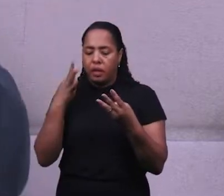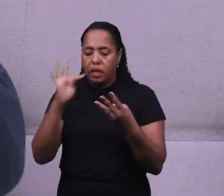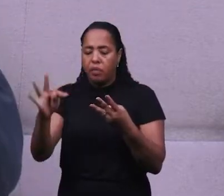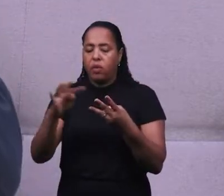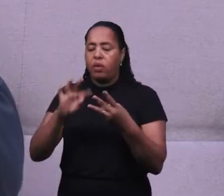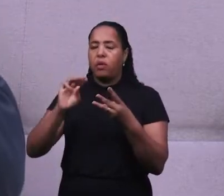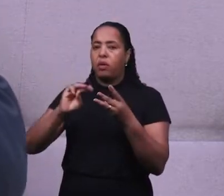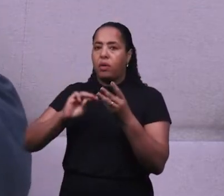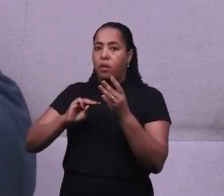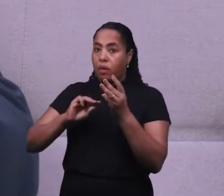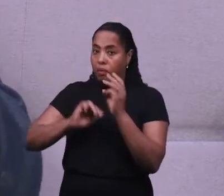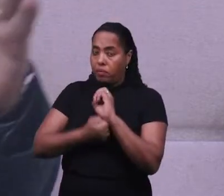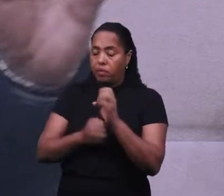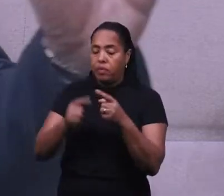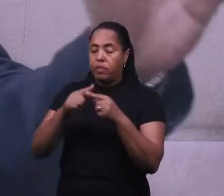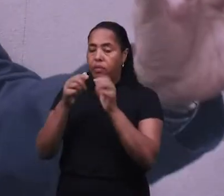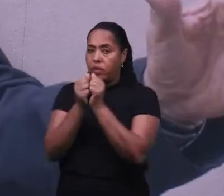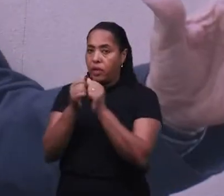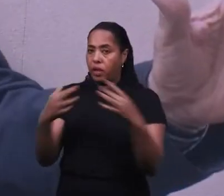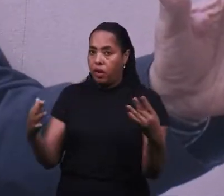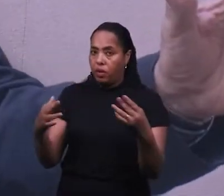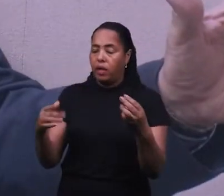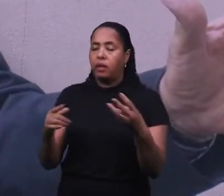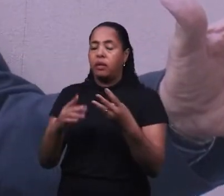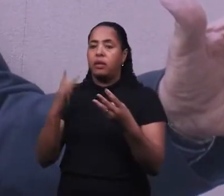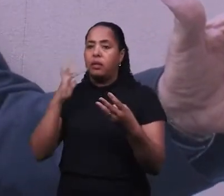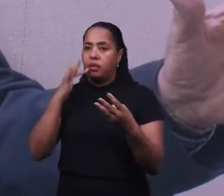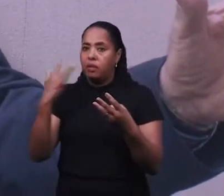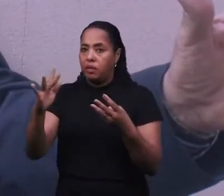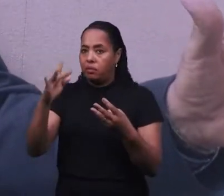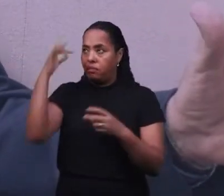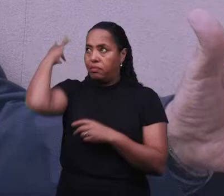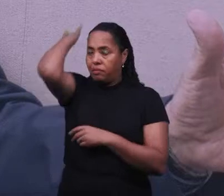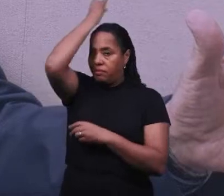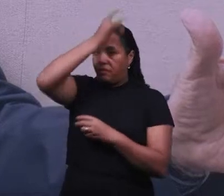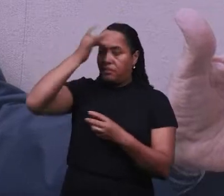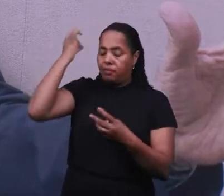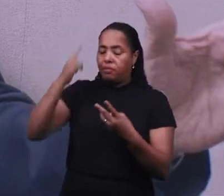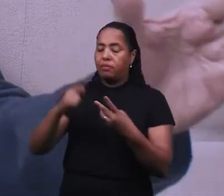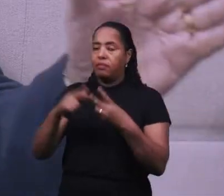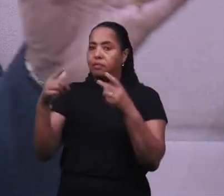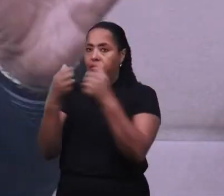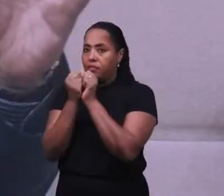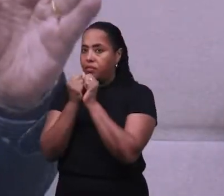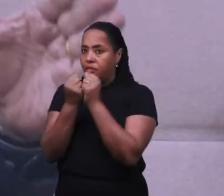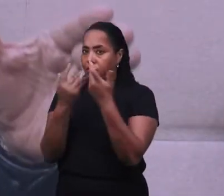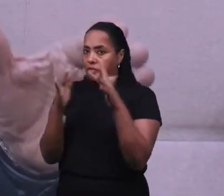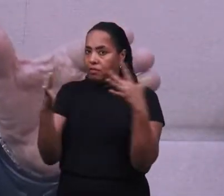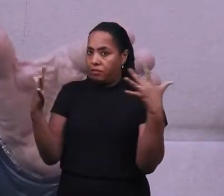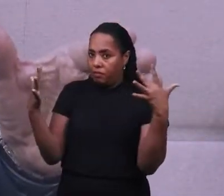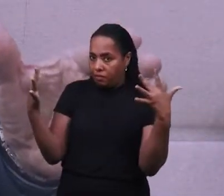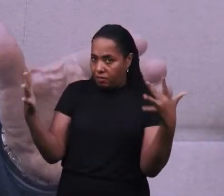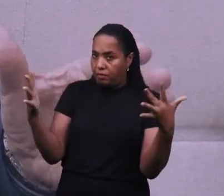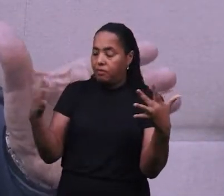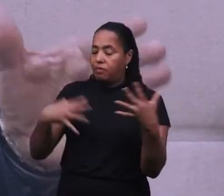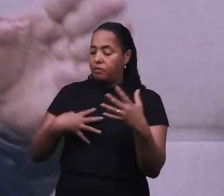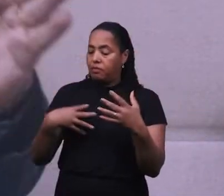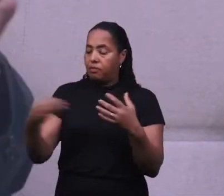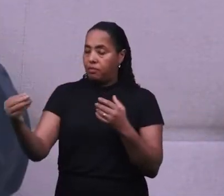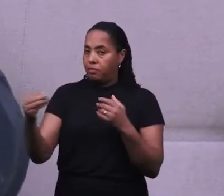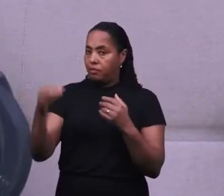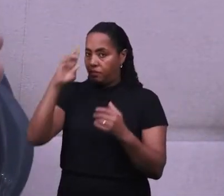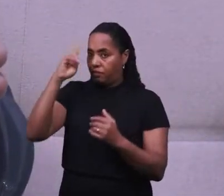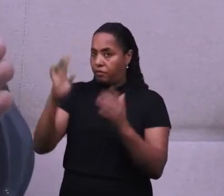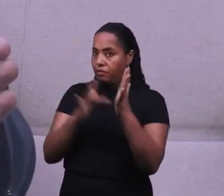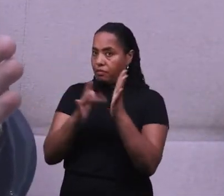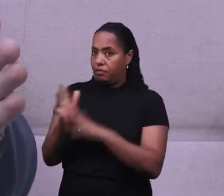parle de crainte, mystère et gloire. Crainte liée à la figure du Saint-Esprit, la gloire liée au